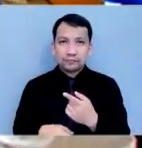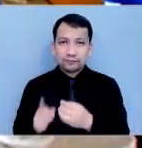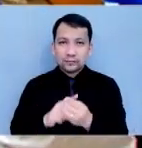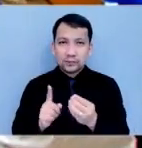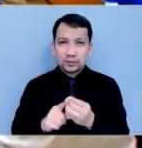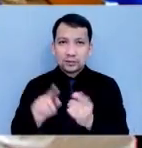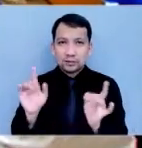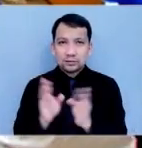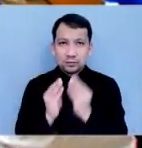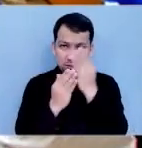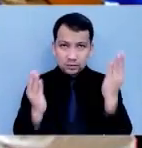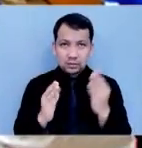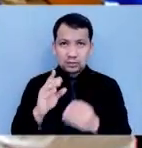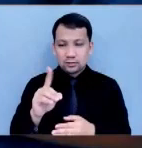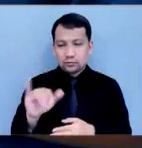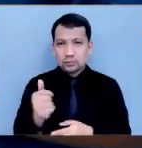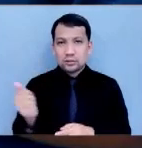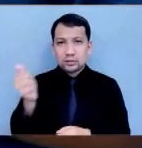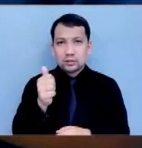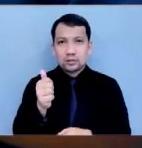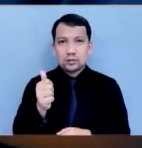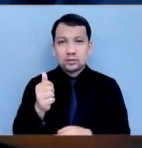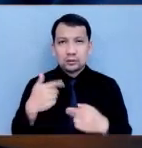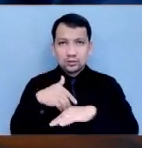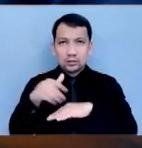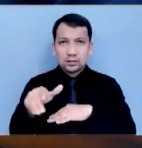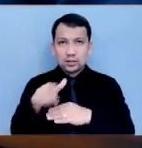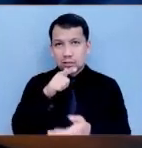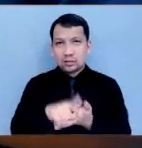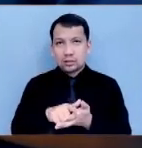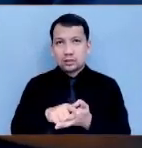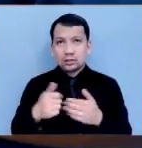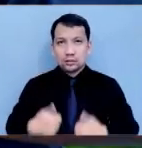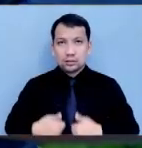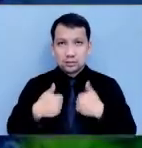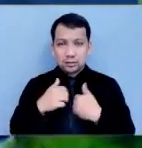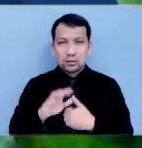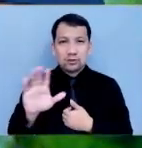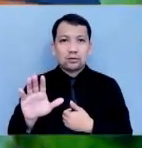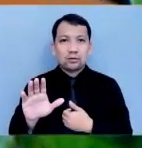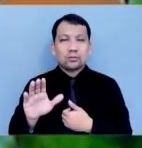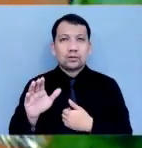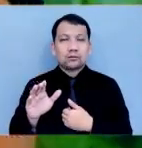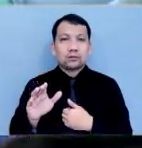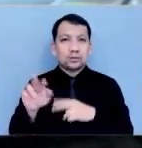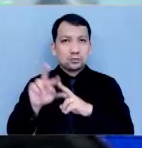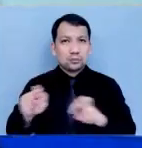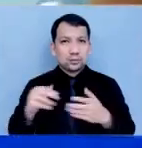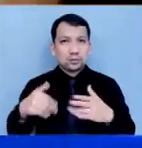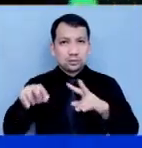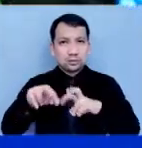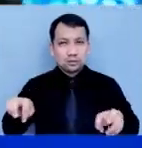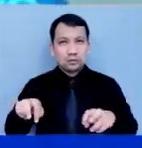press conference, sinabi ni Secretary Remulla, may pinadalang sampina sa address ni Teves para sa preliminary investigation. Hindi